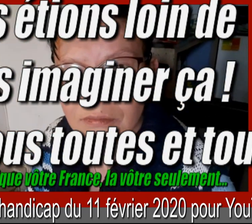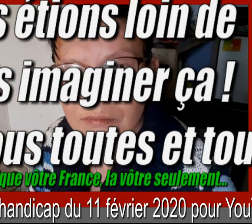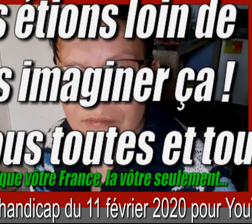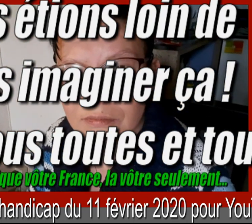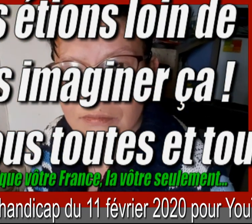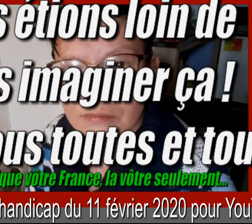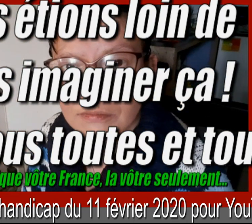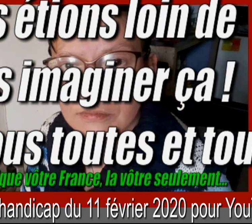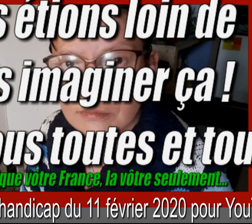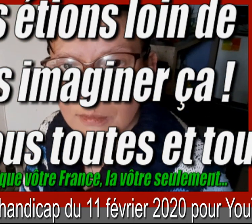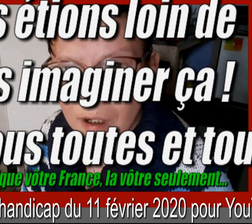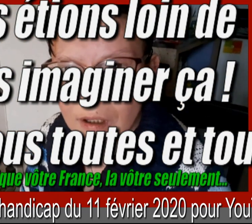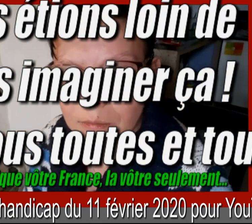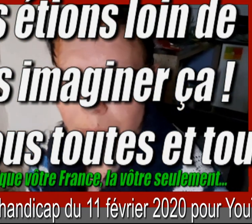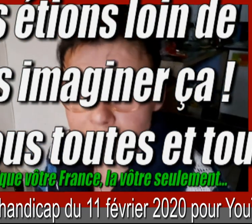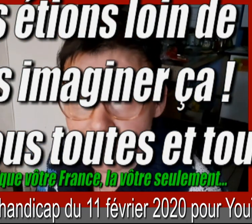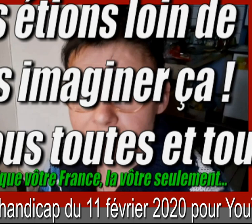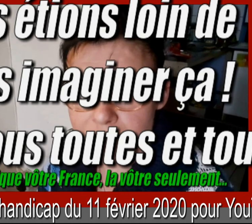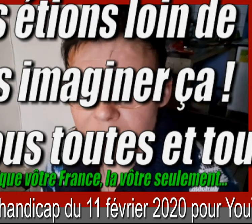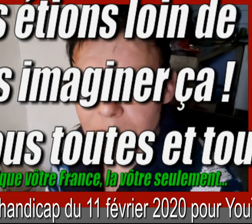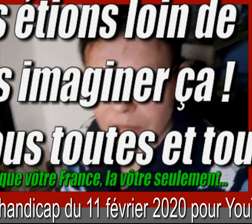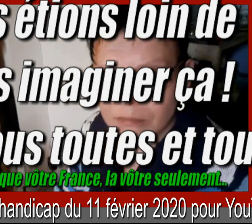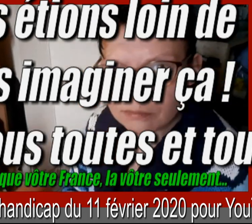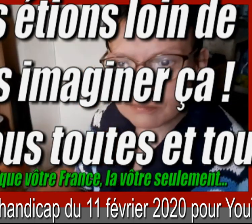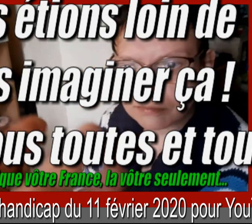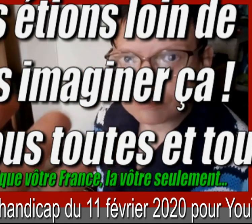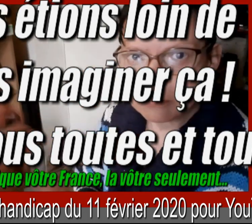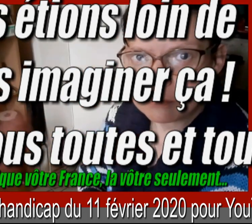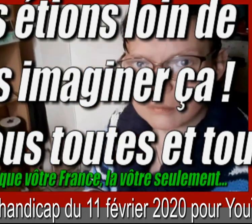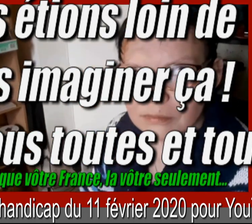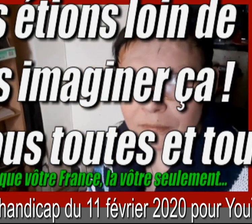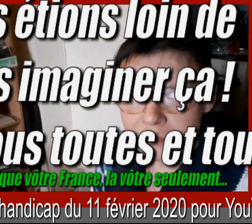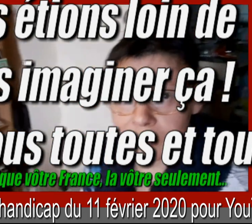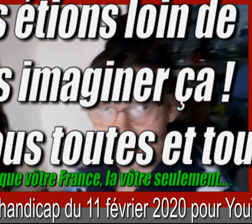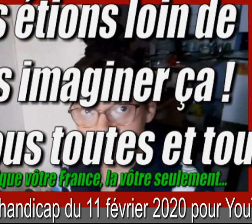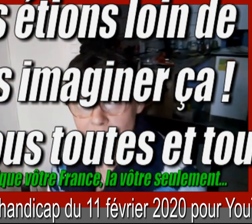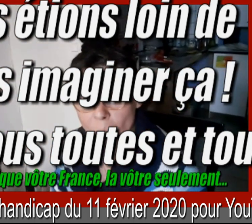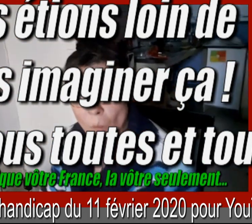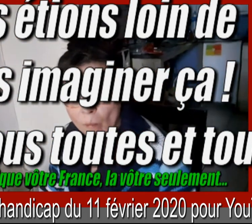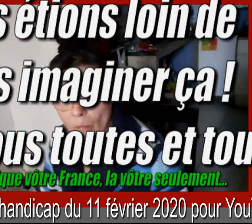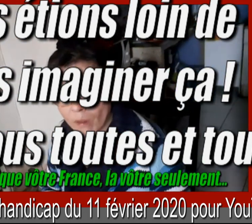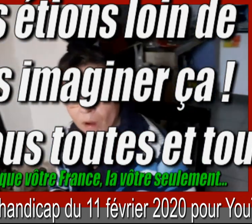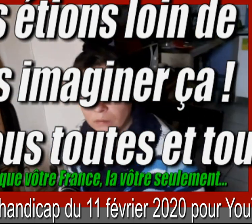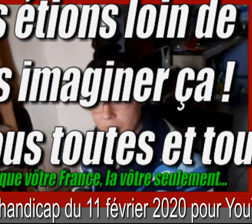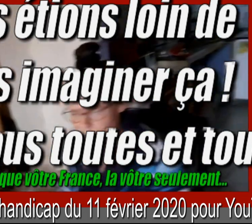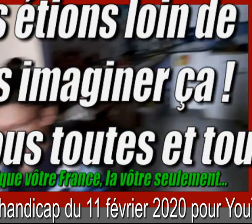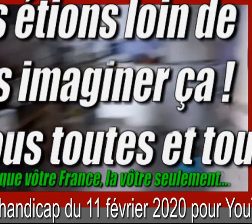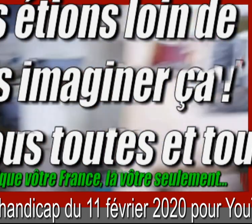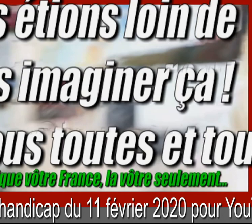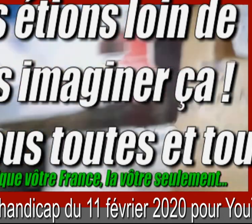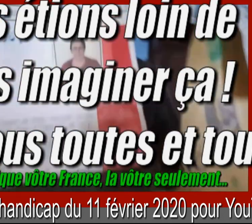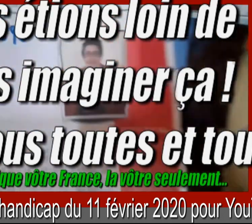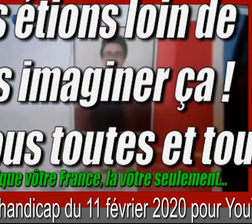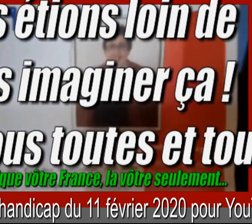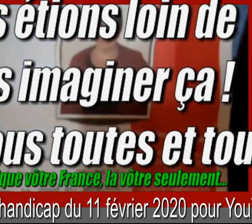vire à coups bottes dans le cul, putain. T'as vu ça ? Alors, et ça, alors ? Et le maire, il n'a rien vu, là, ce socialot, là.